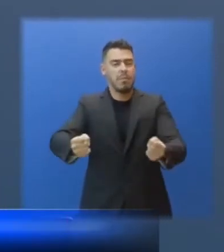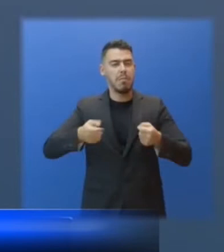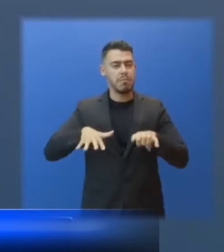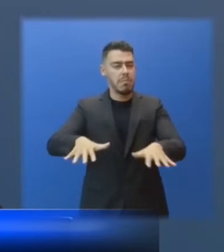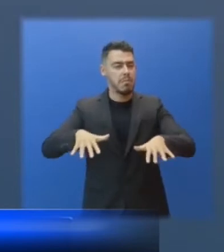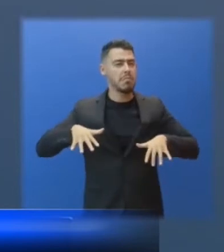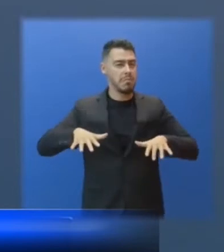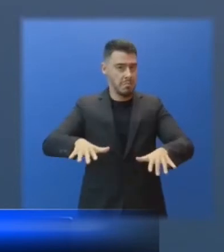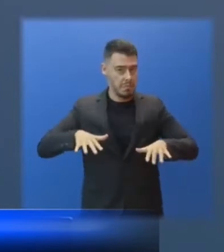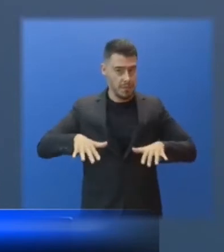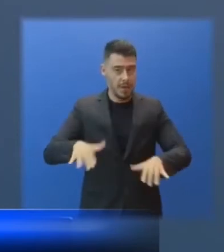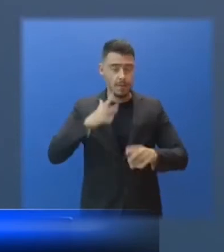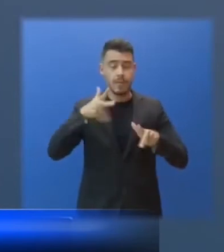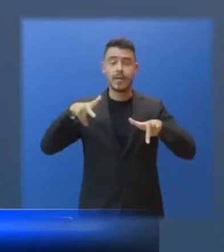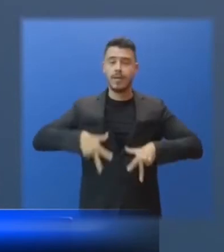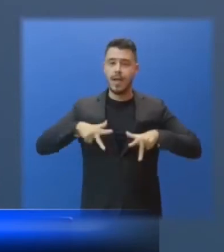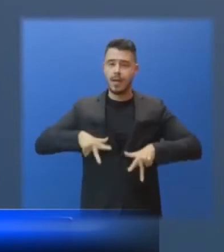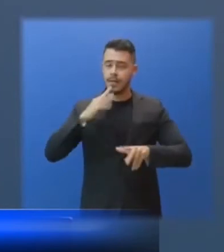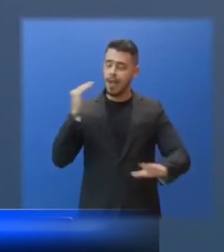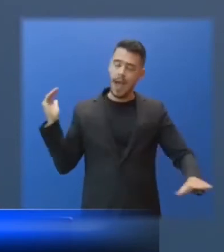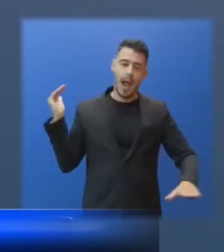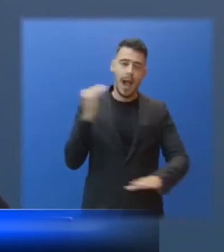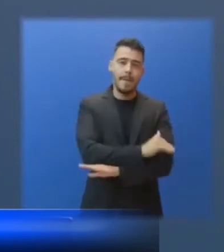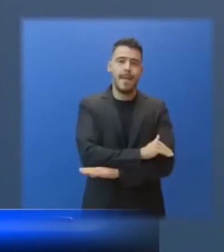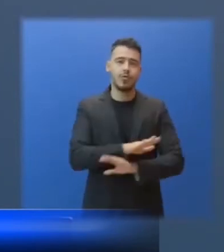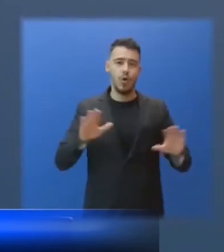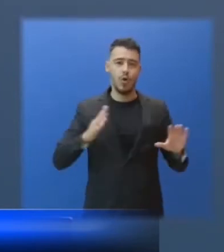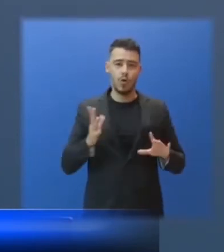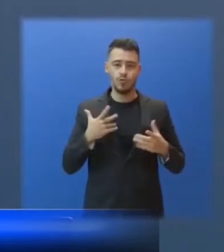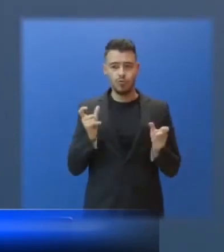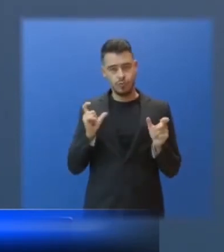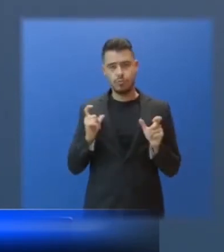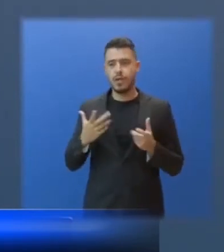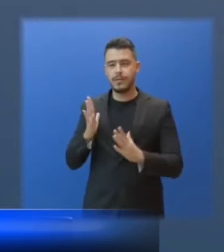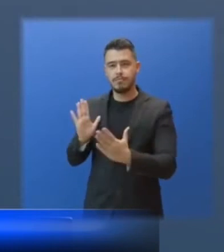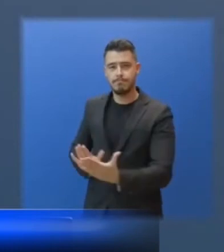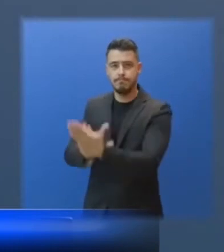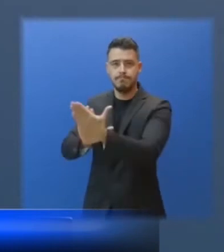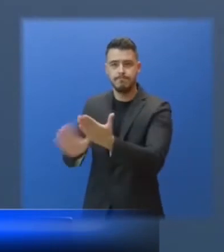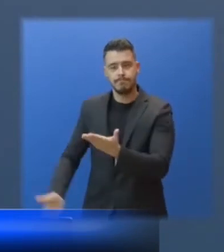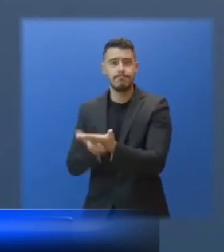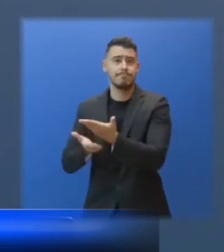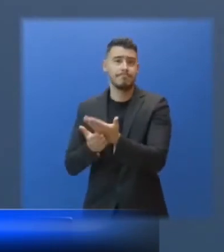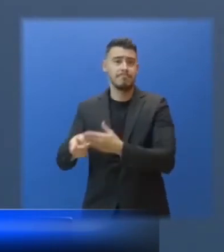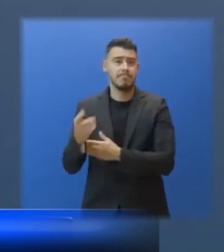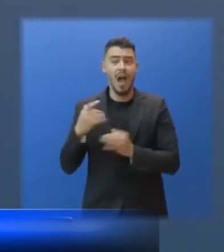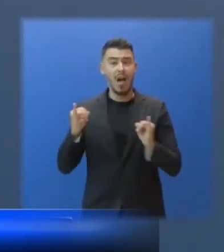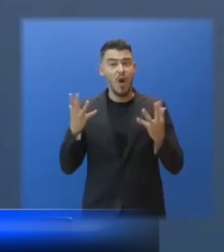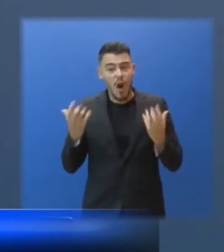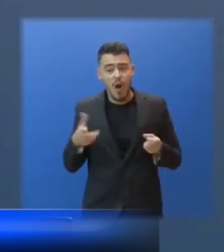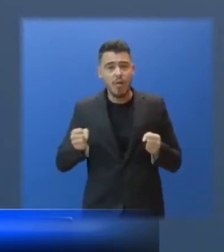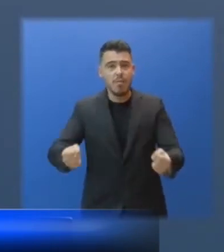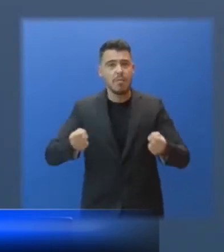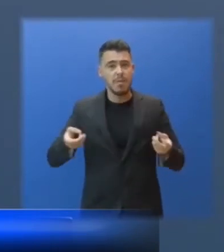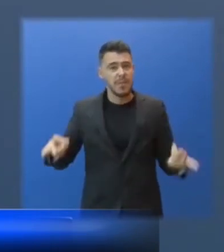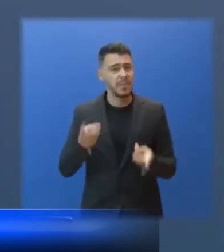όλο το μηχανισμό μέσα σε αντίξωες συνθήκες, αφού η σεισμική δραστηριότητα βρισκόταν σε εξέλιξη. Ο Πρωθυπουργός Κυριάκος Μητσοτάκης, κατά την επίσκεψή